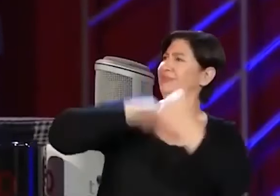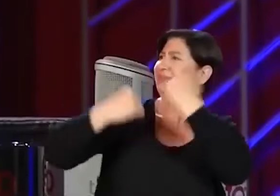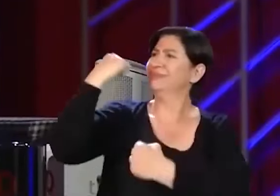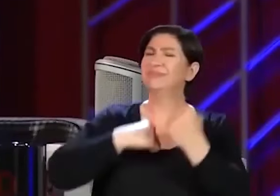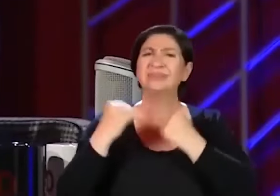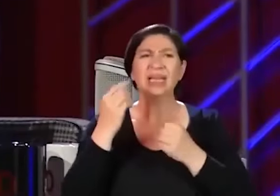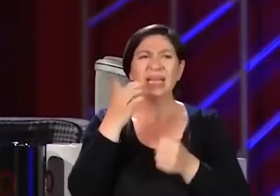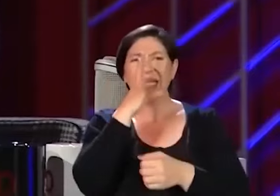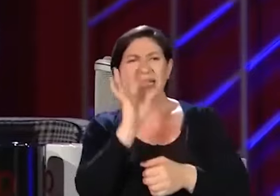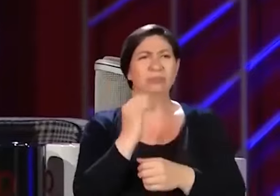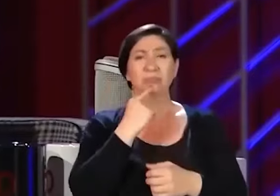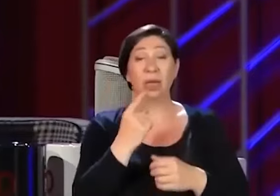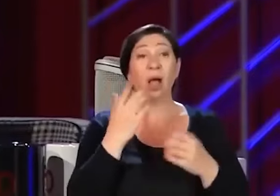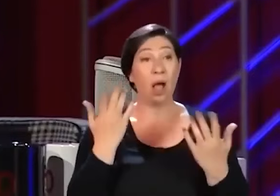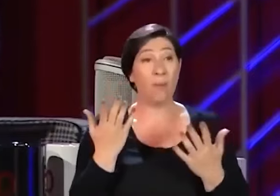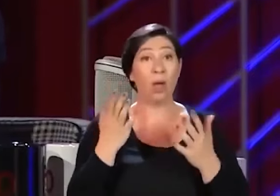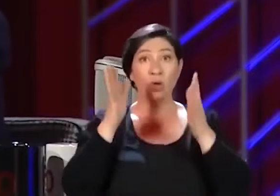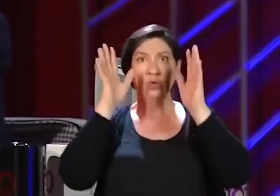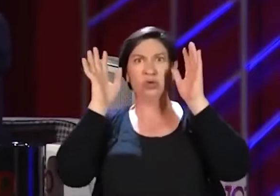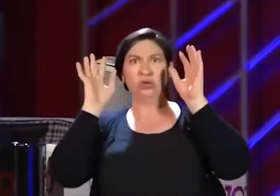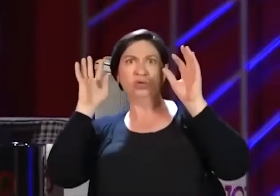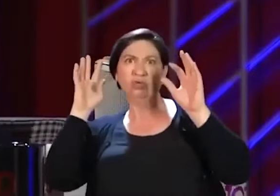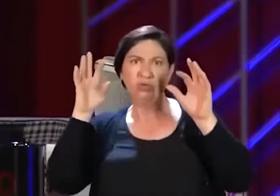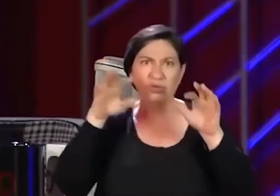başta böyle hani kim bu dediler ama böyle bir hücum